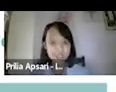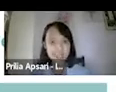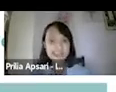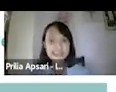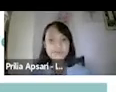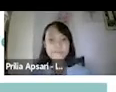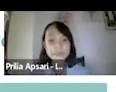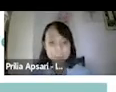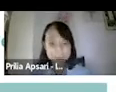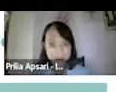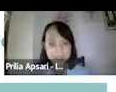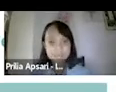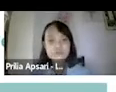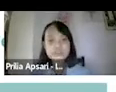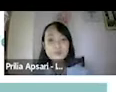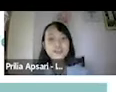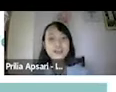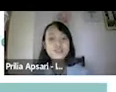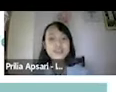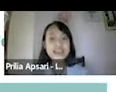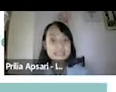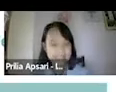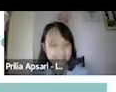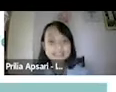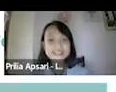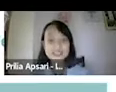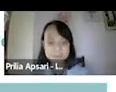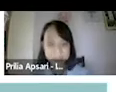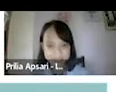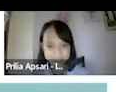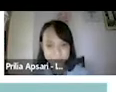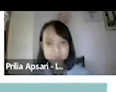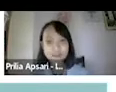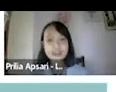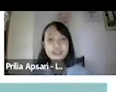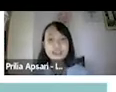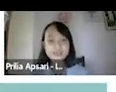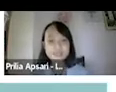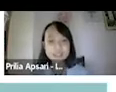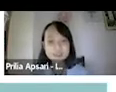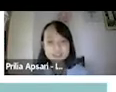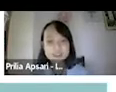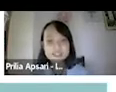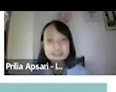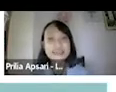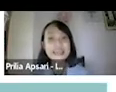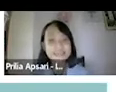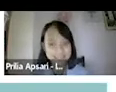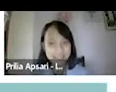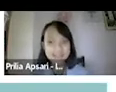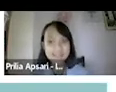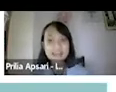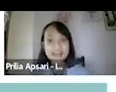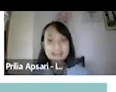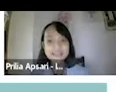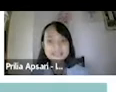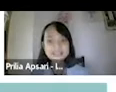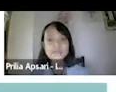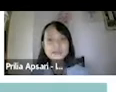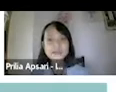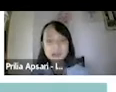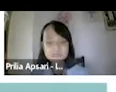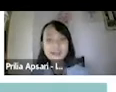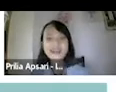promosi yakni pertama adalah ibu diaswati Agusta Yani Selamat pagi ibu-ibu Diawati Agustiani ST adalah